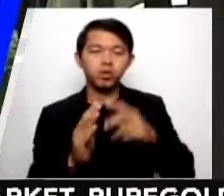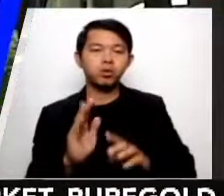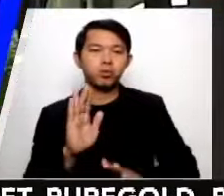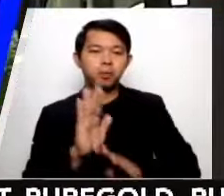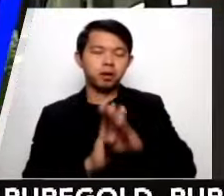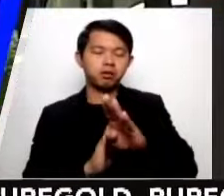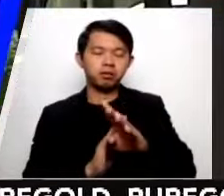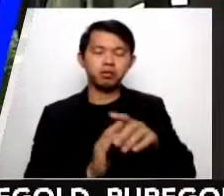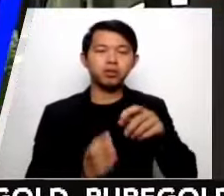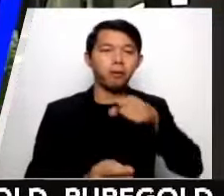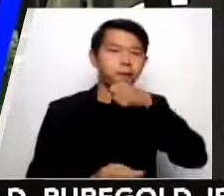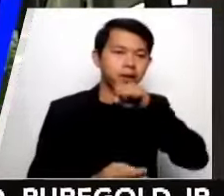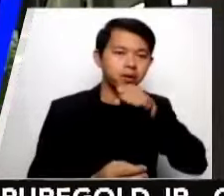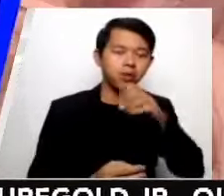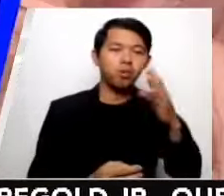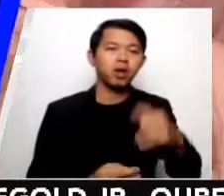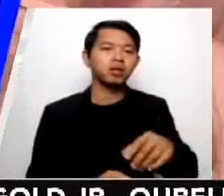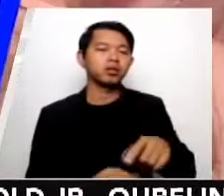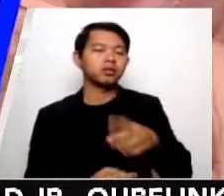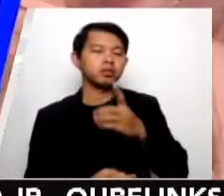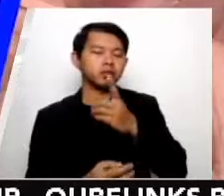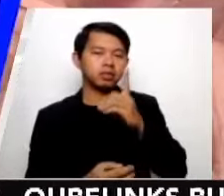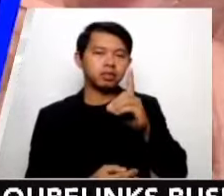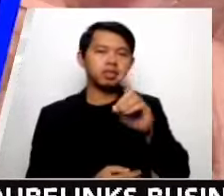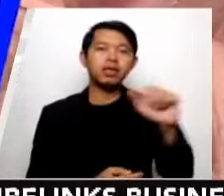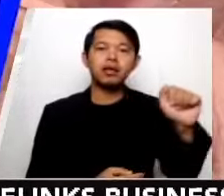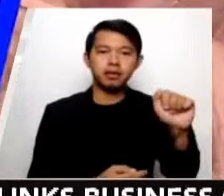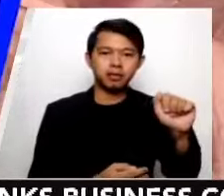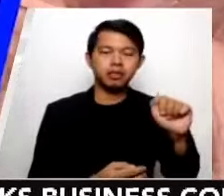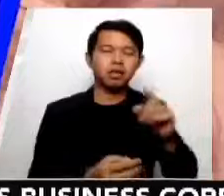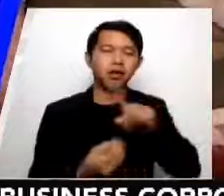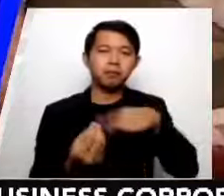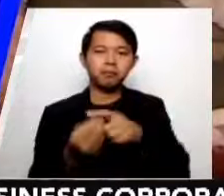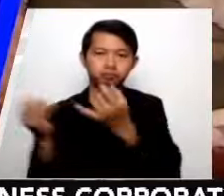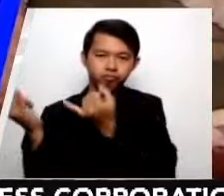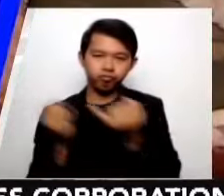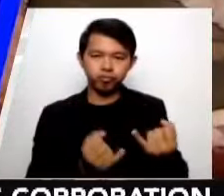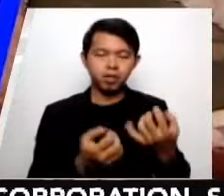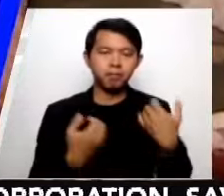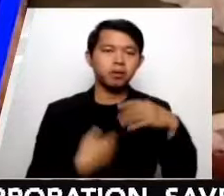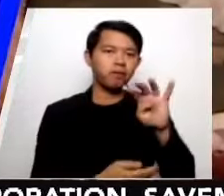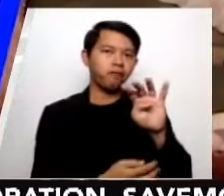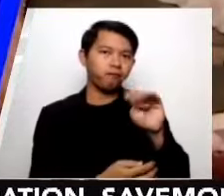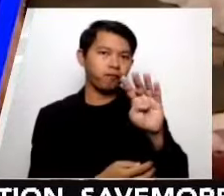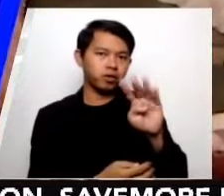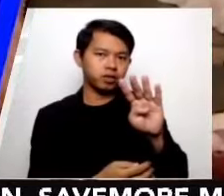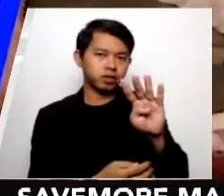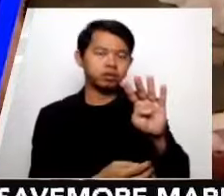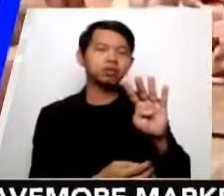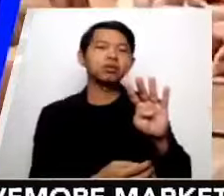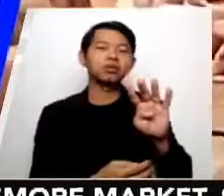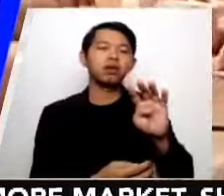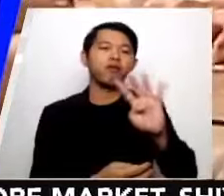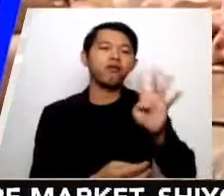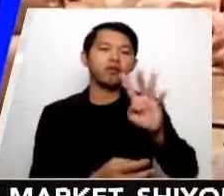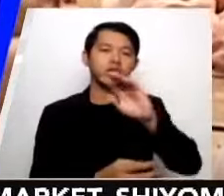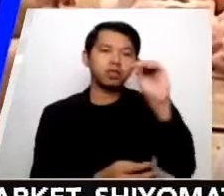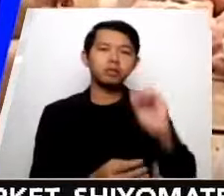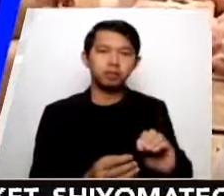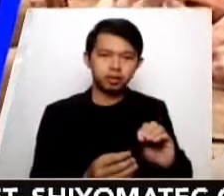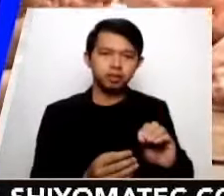of Agriculture sa importasyon. Itinakda sa 40% ang minimum access volume o yung dami ng inaangkat na baboy ng meat